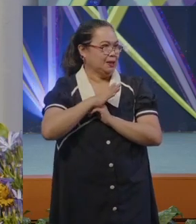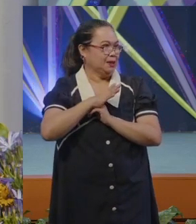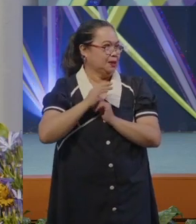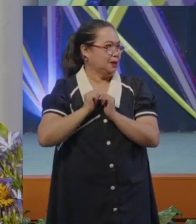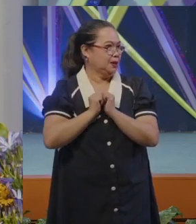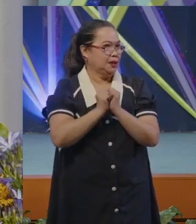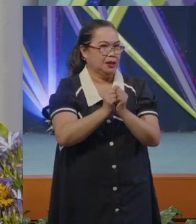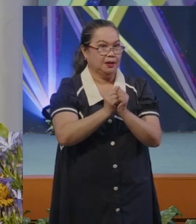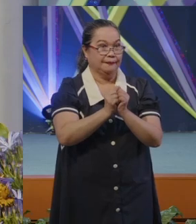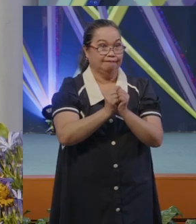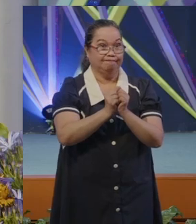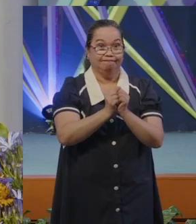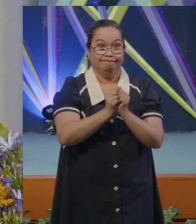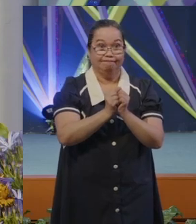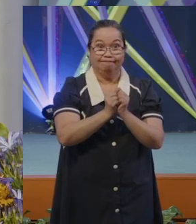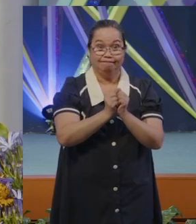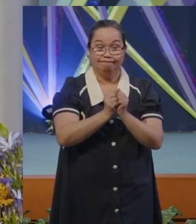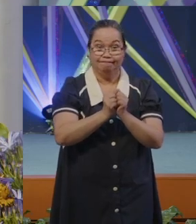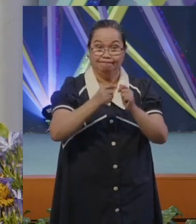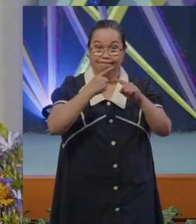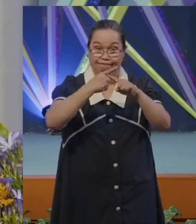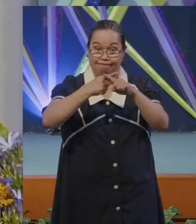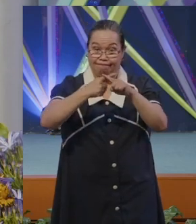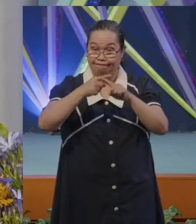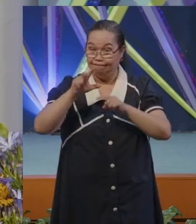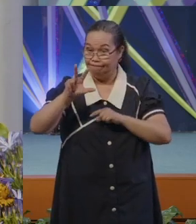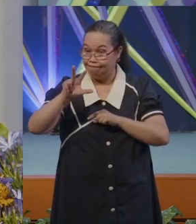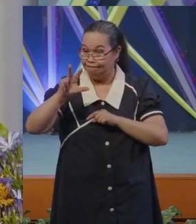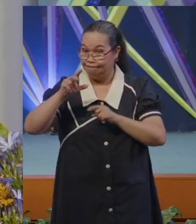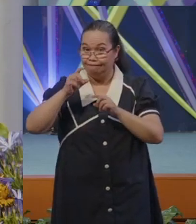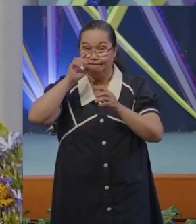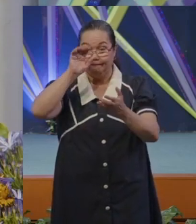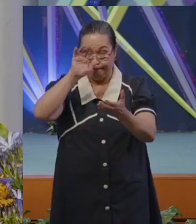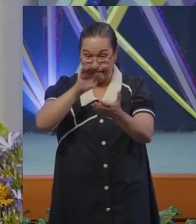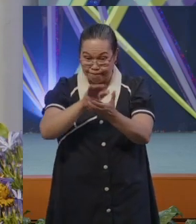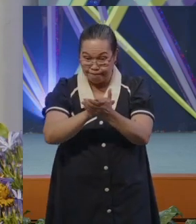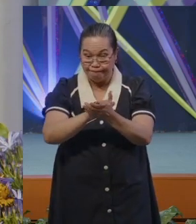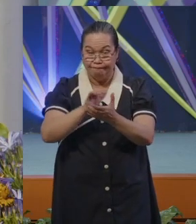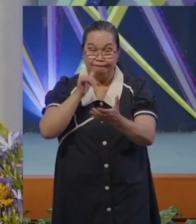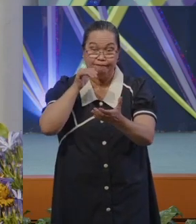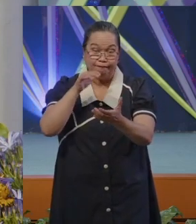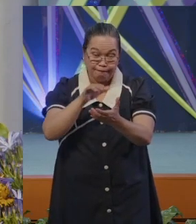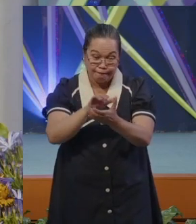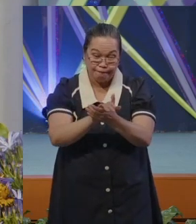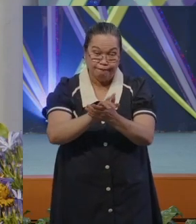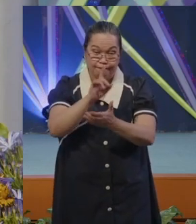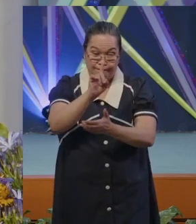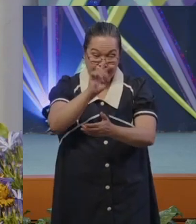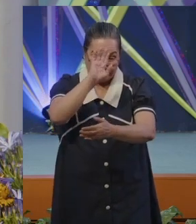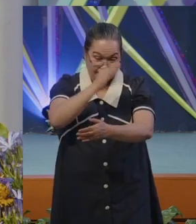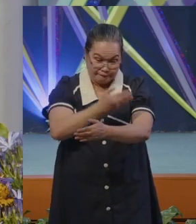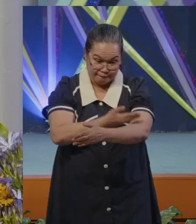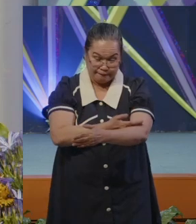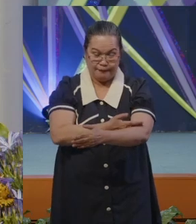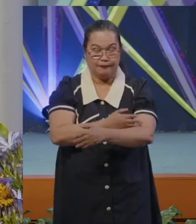So easily, kung i-times 3 nyo yung kasama ang asawa at isang anak